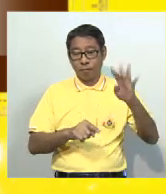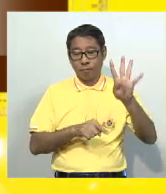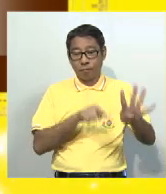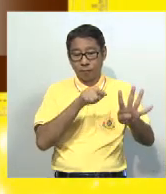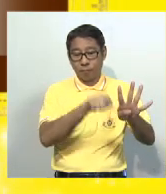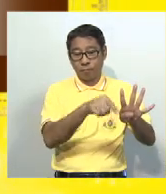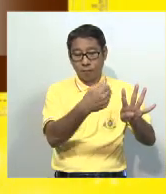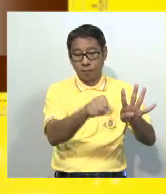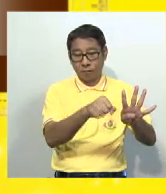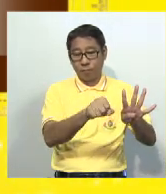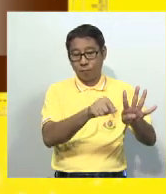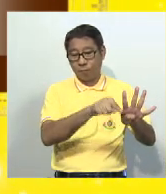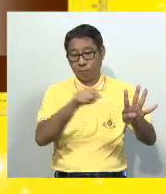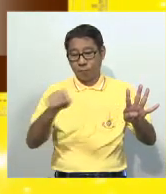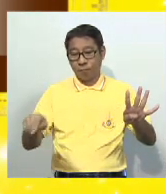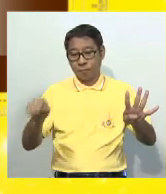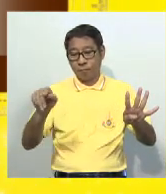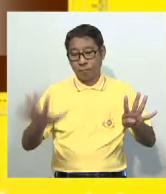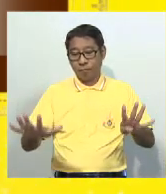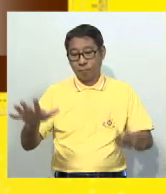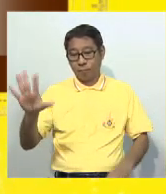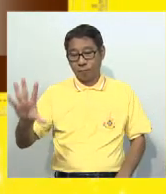ลา 16:10 นไปจนถึง